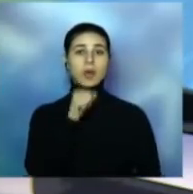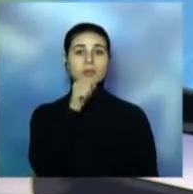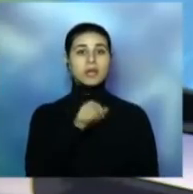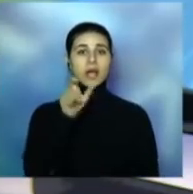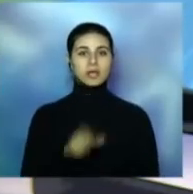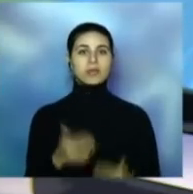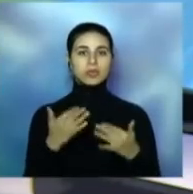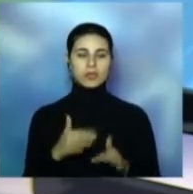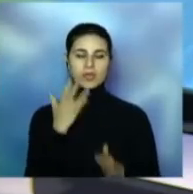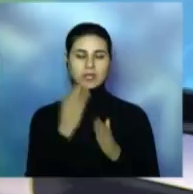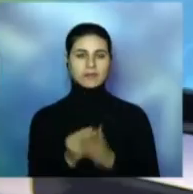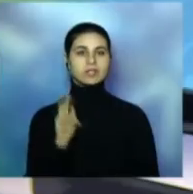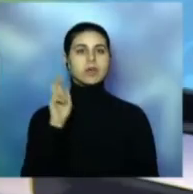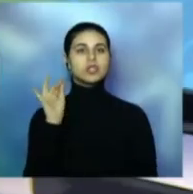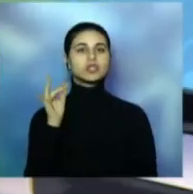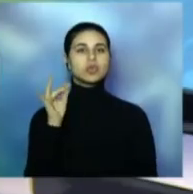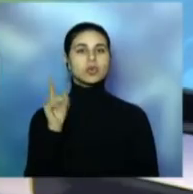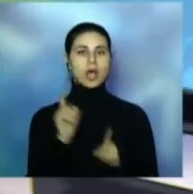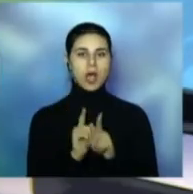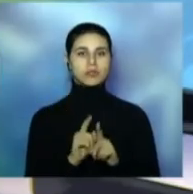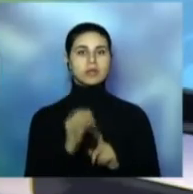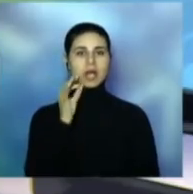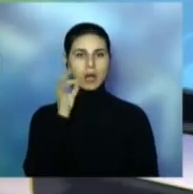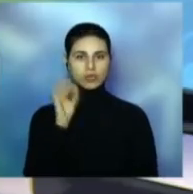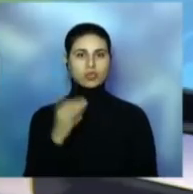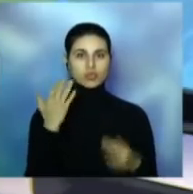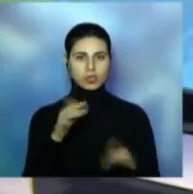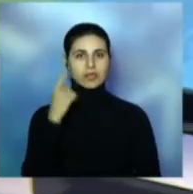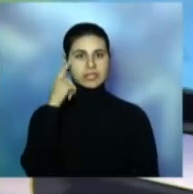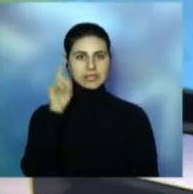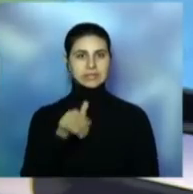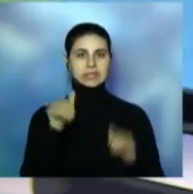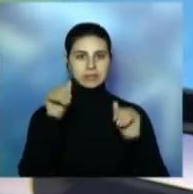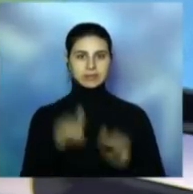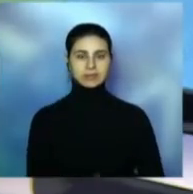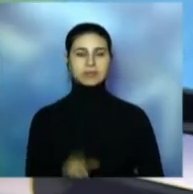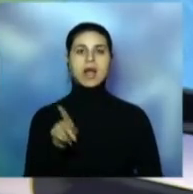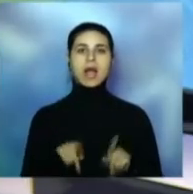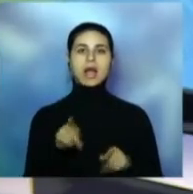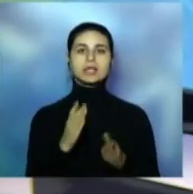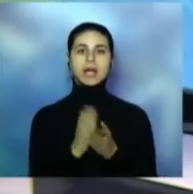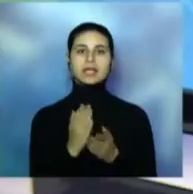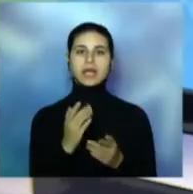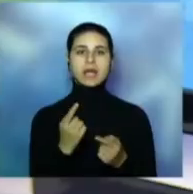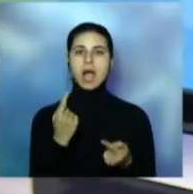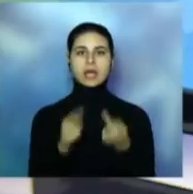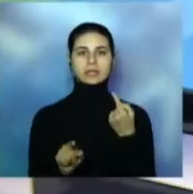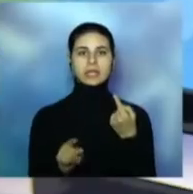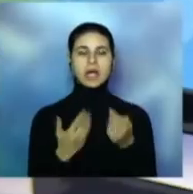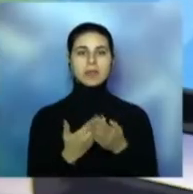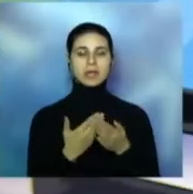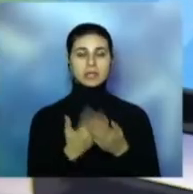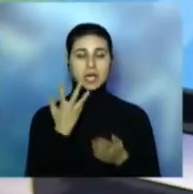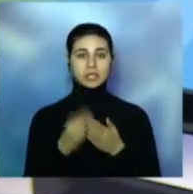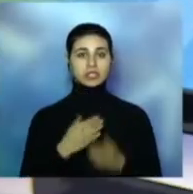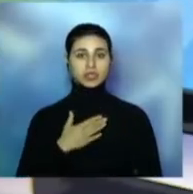უკვე აი ამ თავისი ბიოგრაფიით და გამოცდილებებით ჩამოყალიბებულია. ხანდახან აქ ხდება აცდენა. იმიტომ რომ მაგალითად